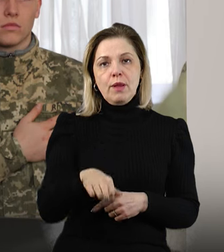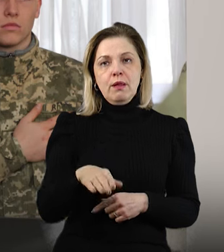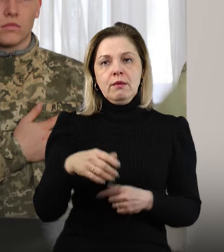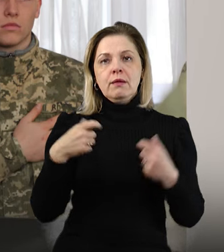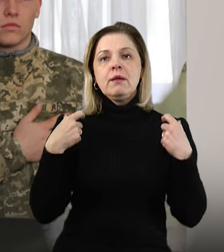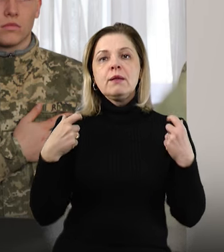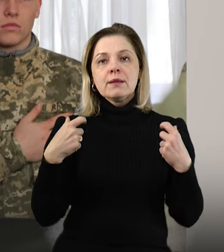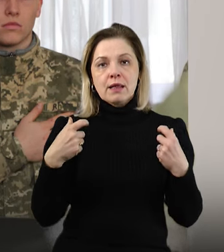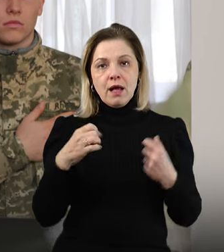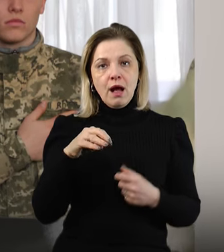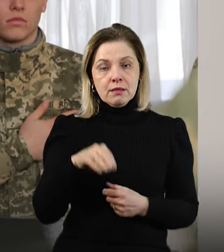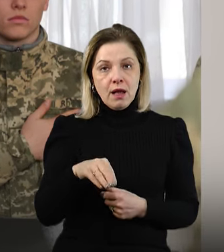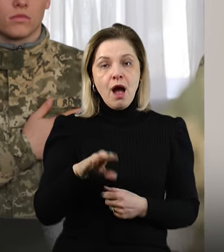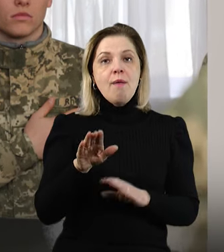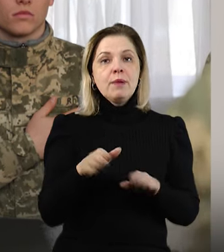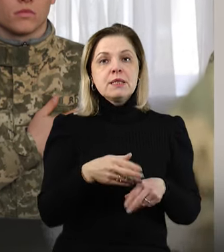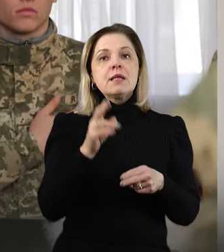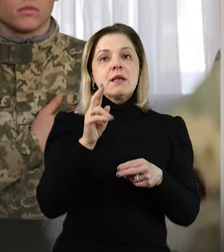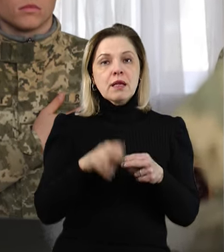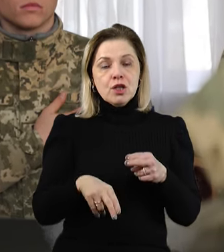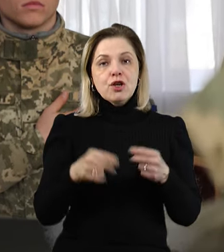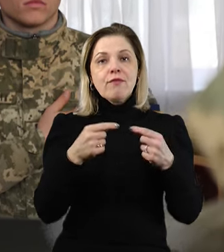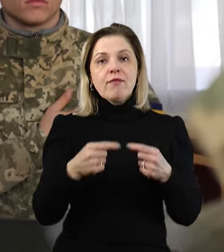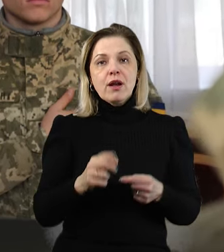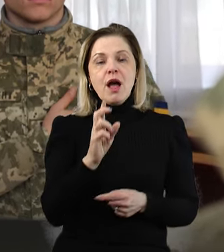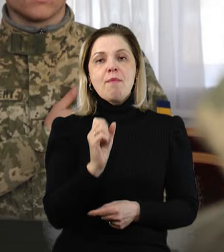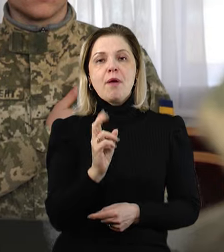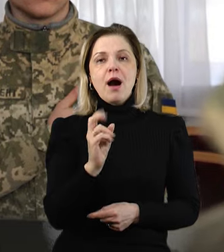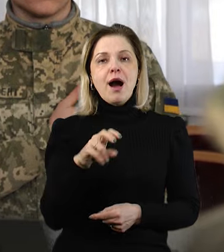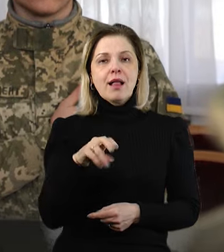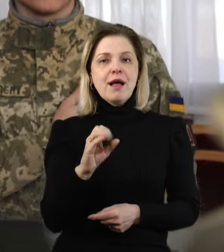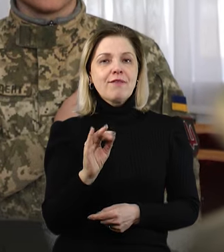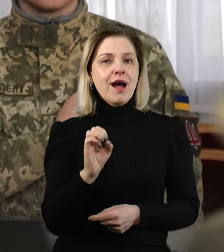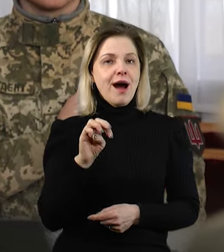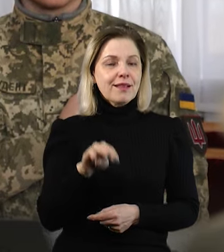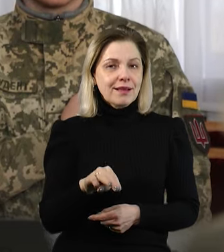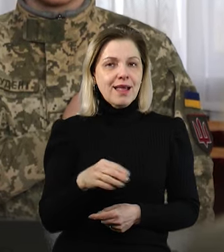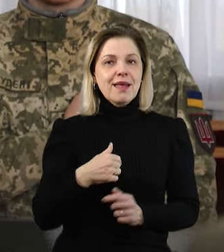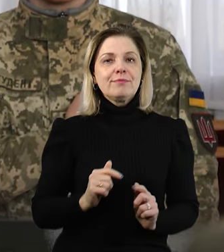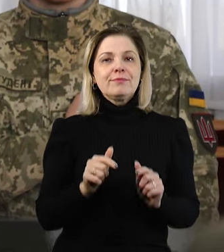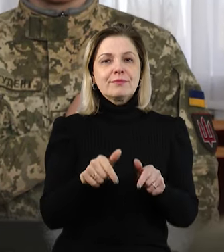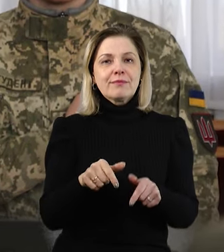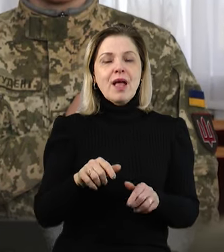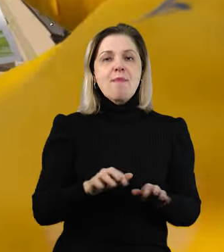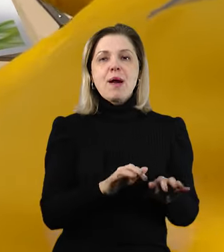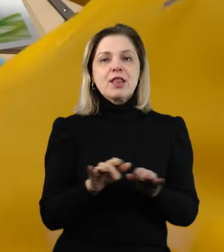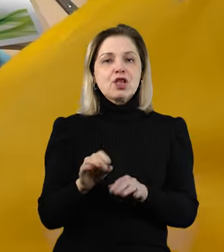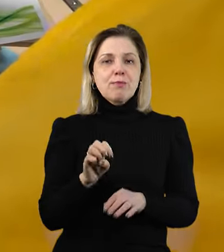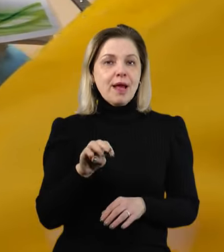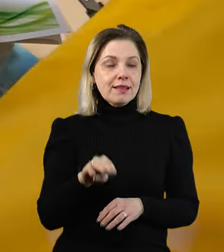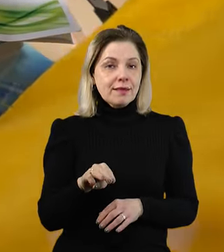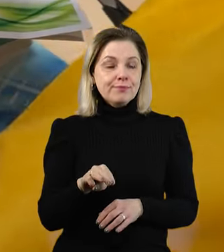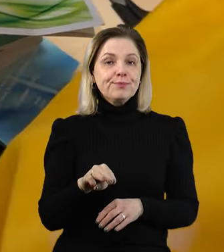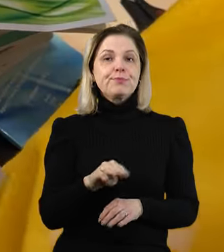молодшим лейтенантом запасу. А вже після закінчення відповідних бакалавратів я вступаю на спеціальність менеджмент,